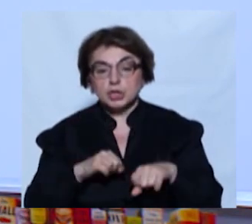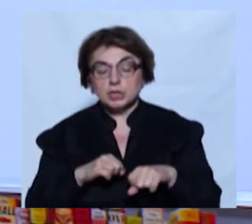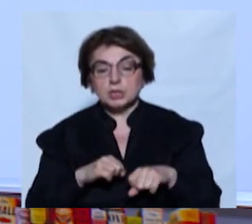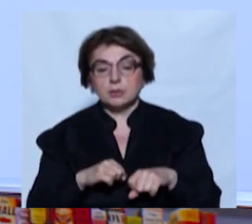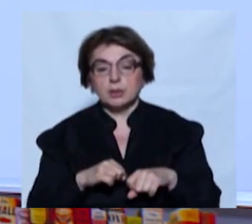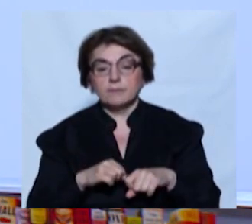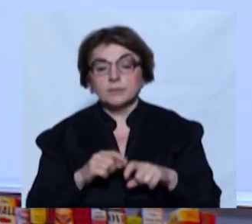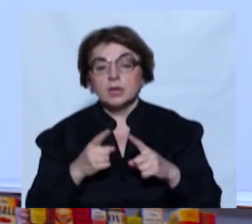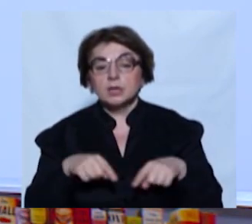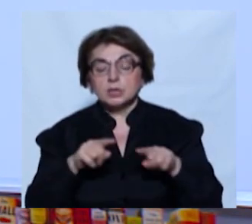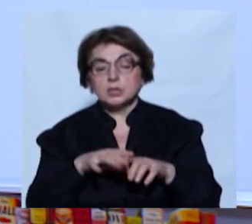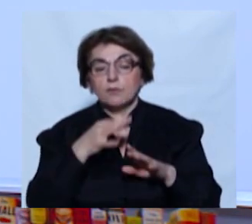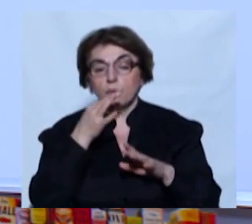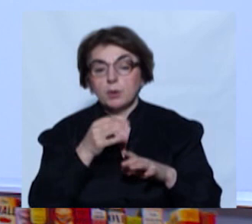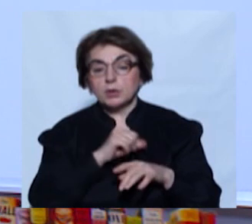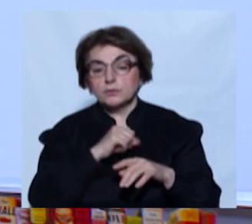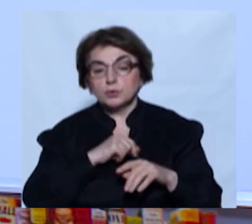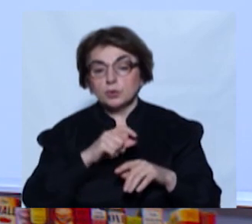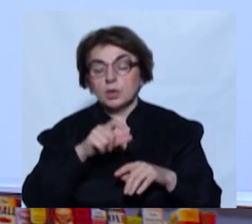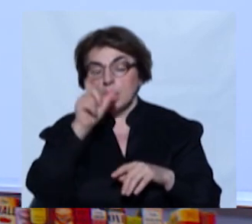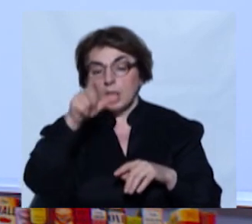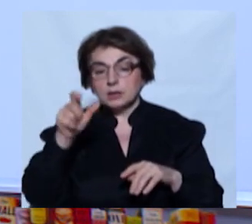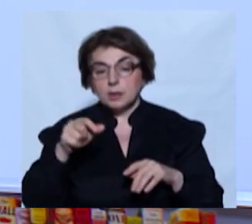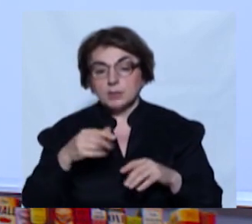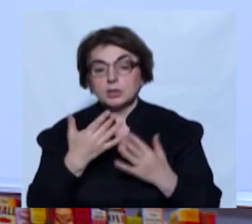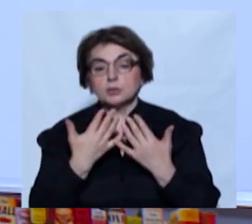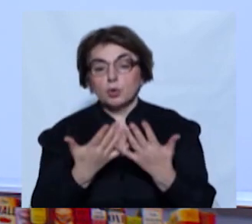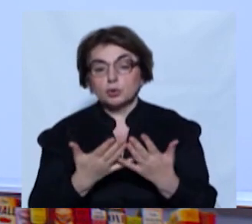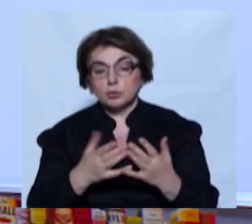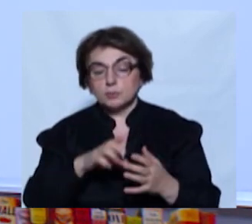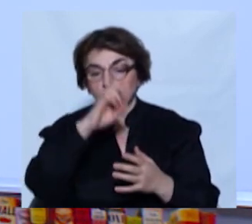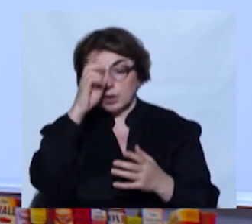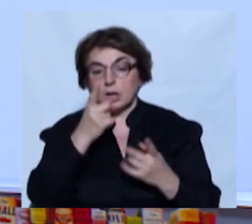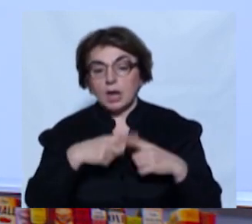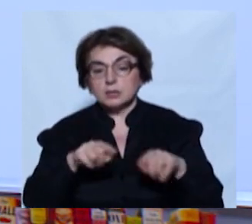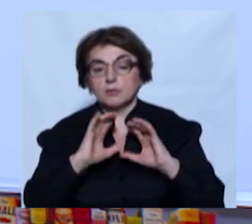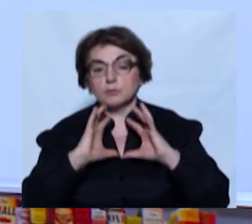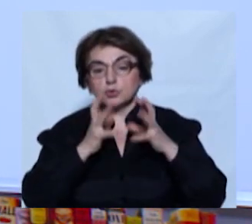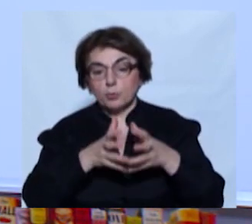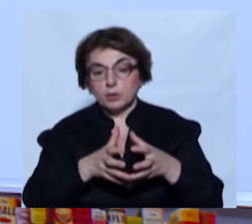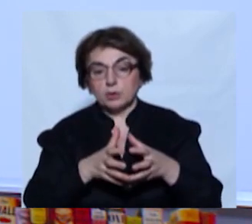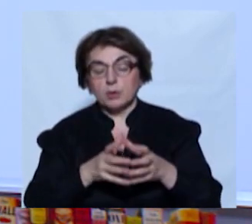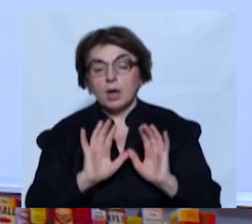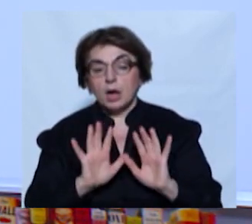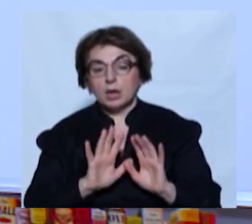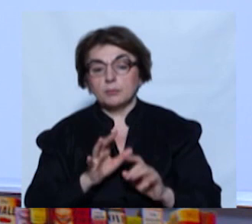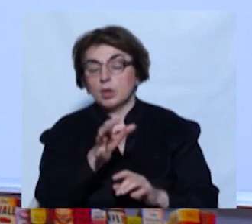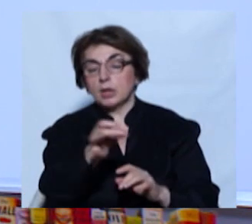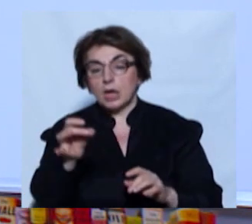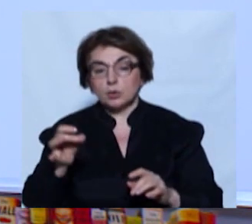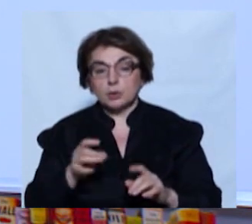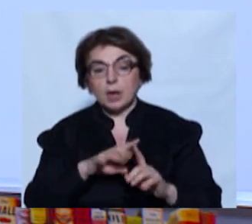შესაძლებელია, რომ ისე უპასუხოთ მზარდი მოსახლეობის მოთხოვნებს ქვეყნებმა, მსოფლიომ ზოგადად, ასევე არამარტო რეგიონალურად,